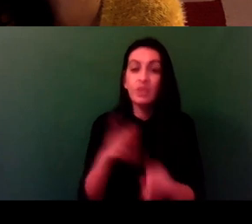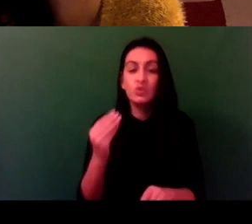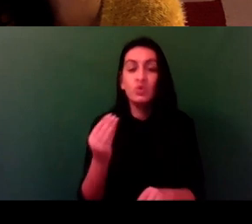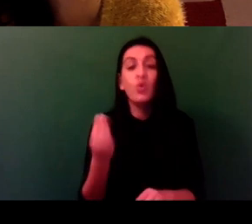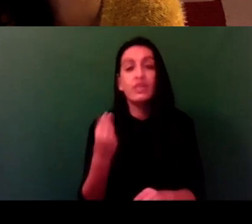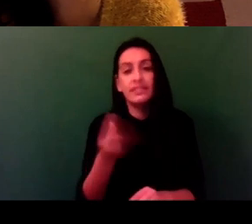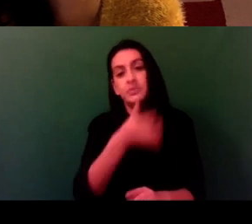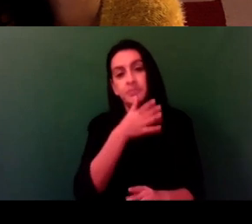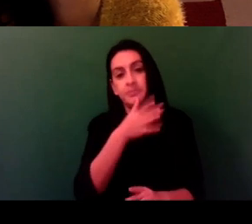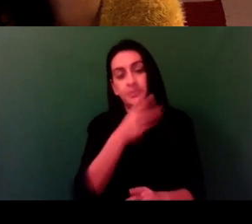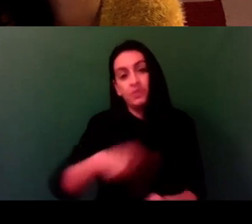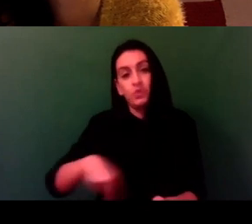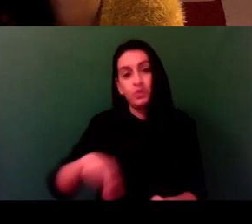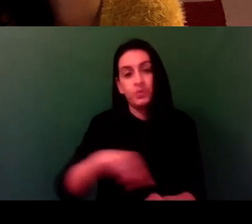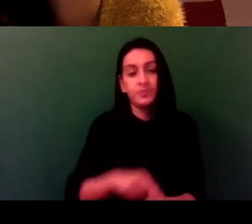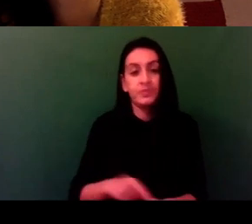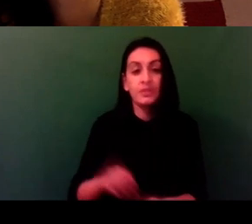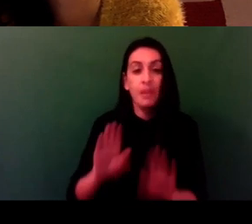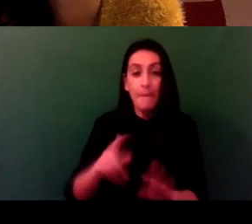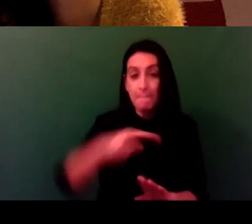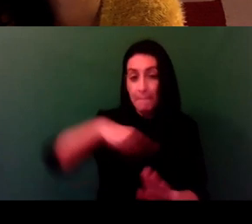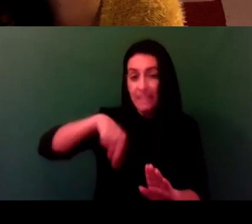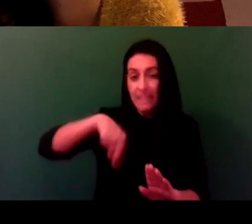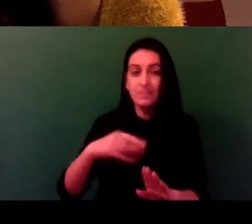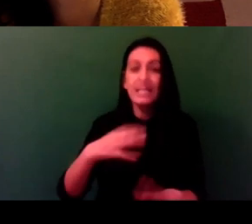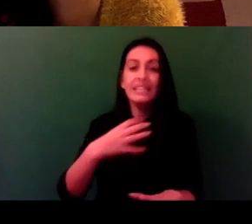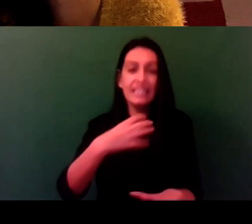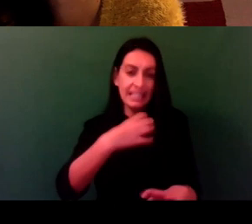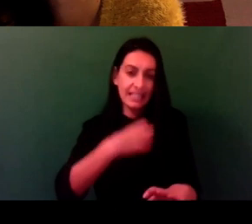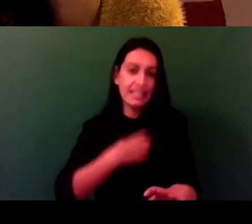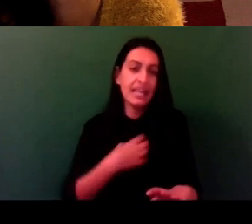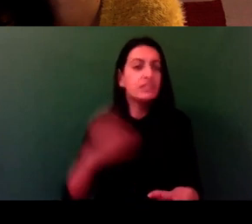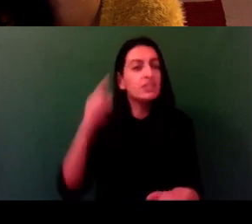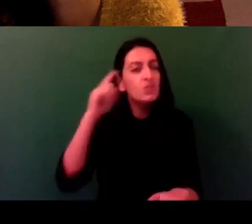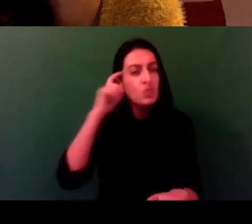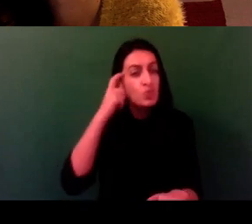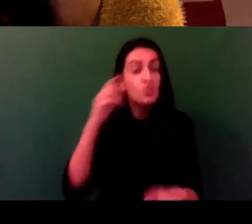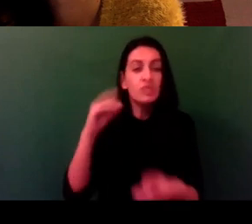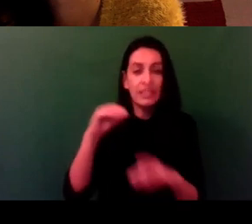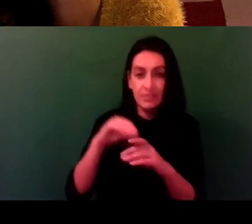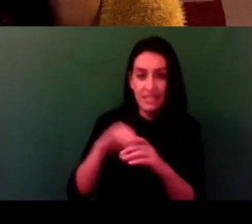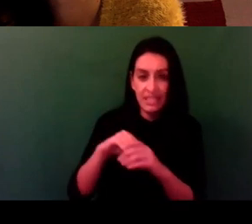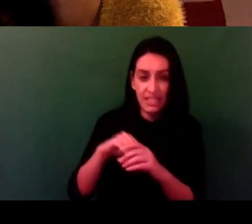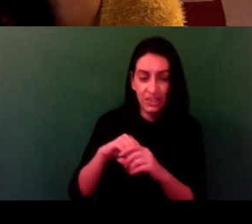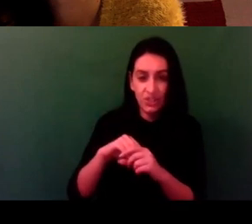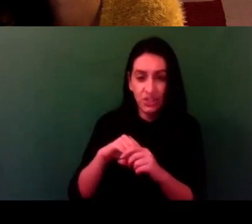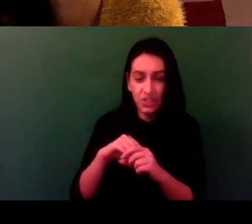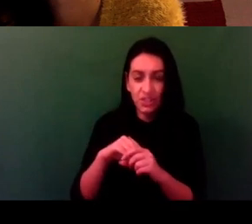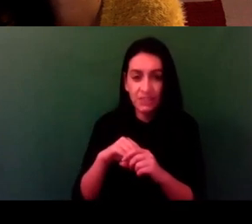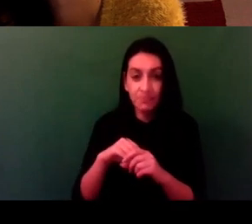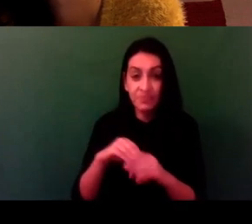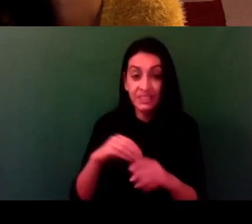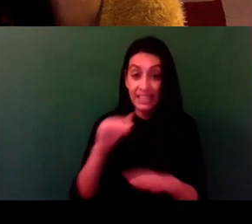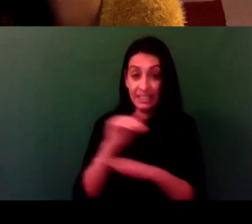idealimizde daha bilimsel, daha sanatsal, daha estetik bir katılımın eksikliğini hissettiğimiz için